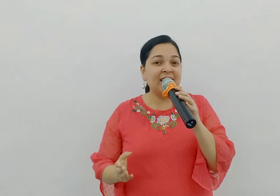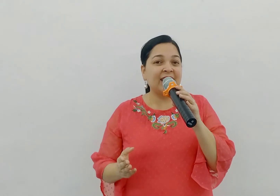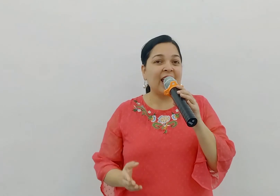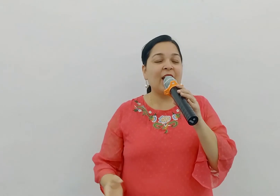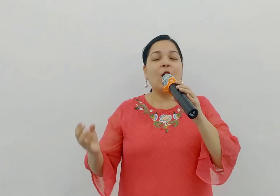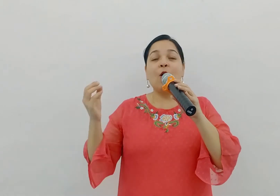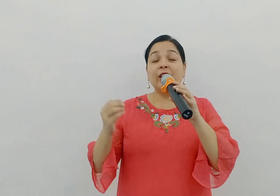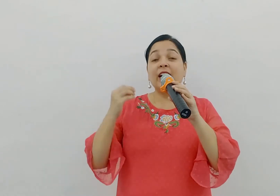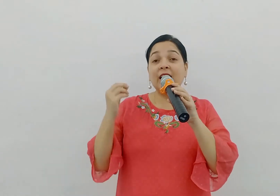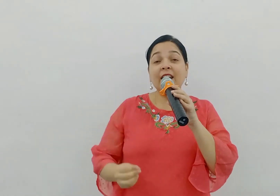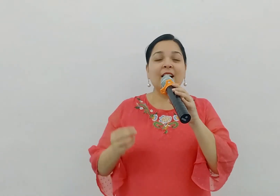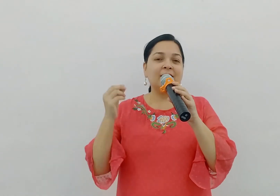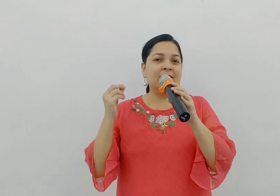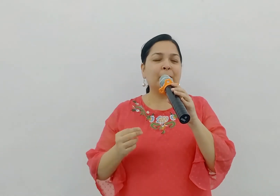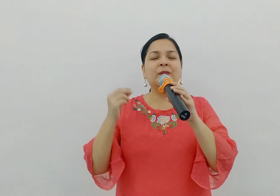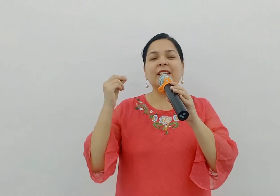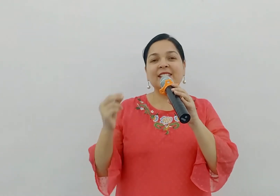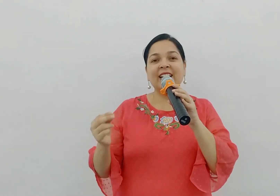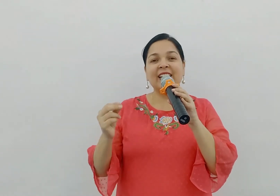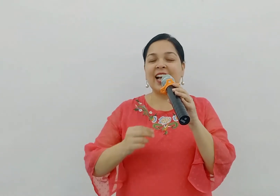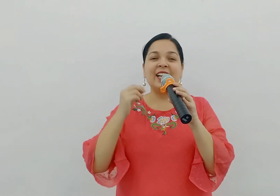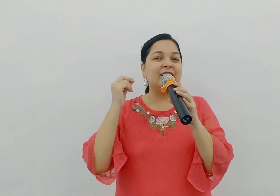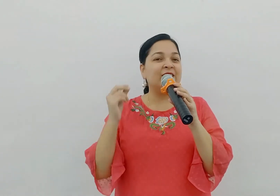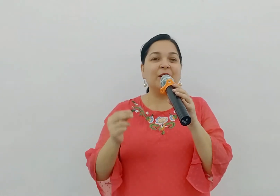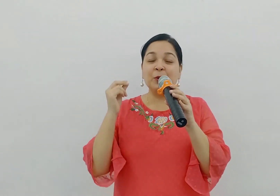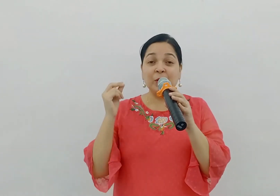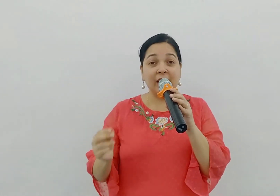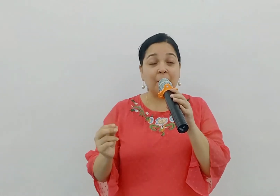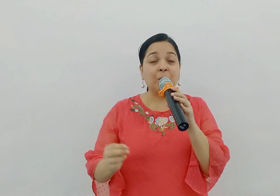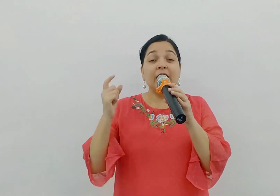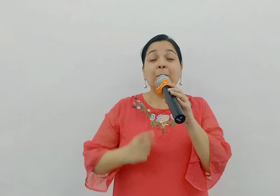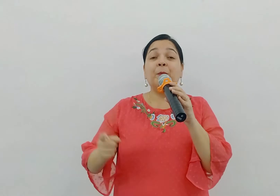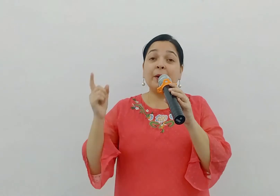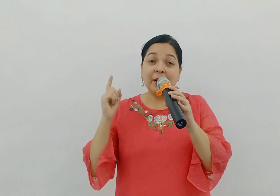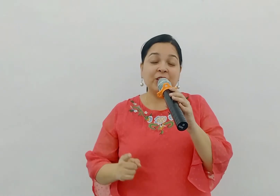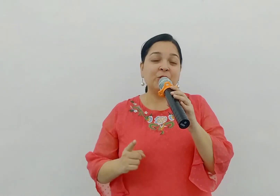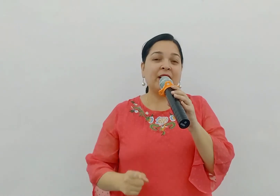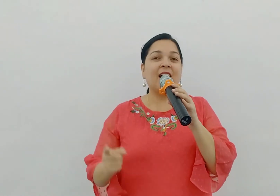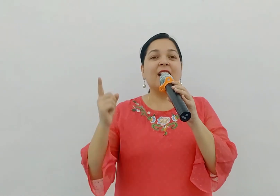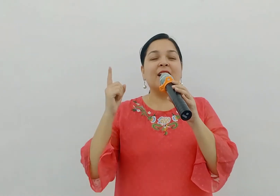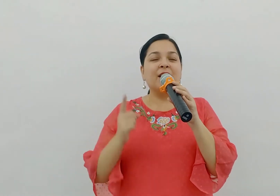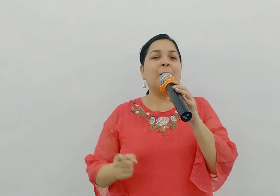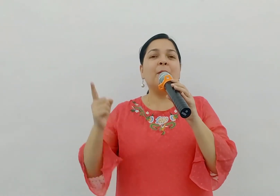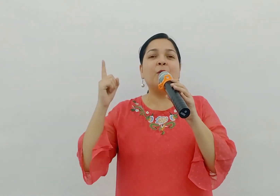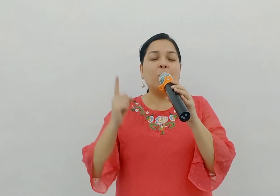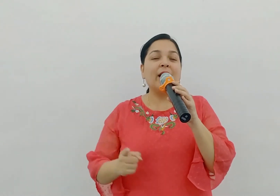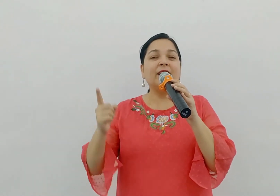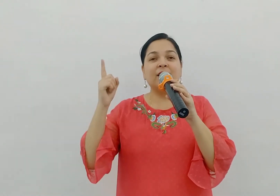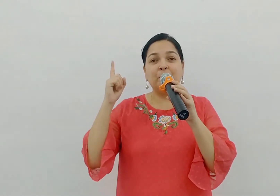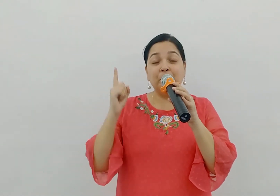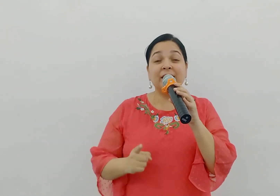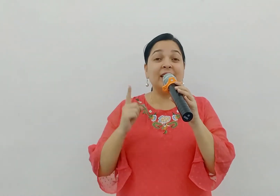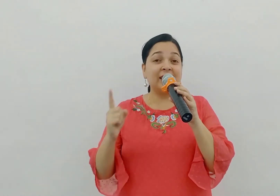कर सकते हैं, और ये करना सबसे ज्यादा क्या है, जरूरी है। ये परमेश्वर का नंबर